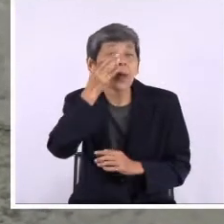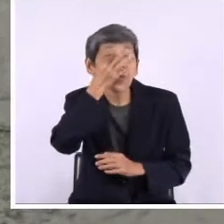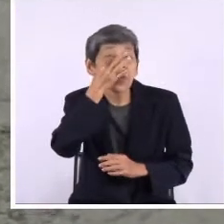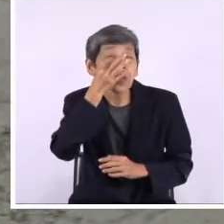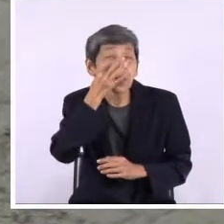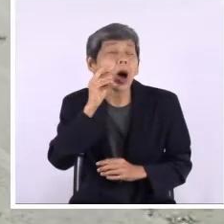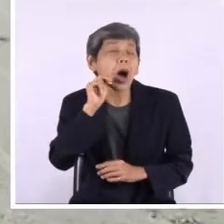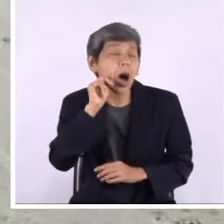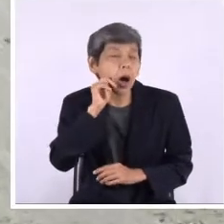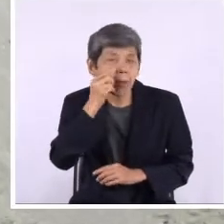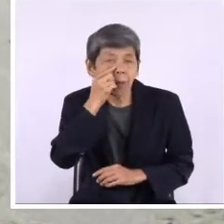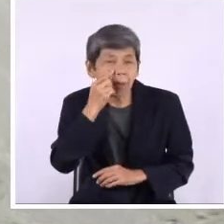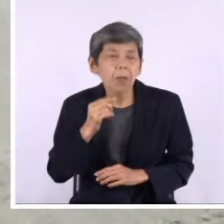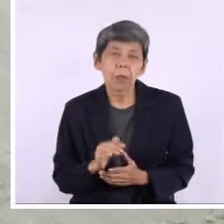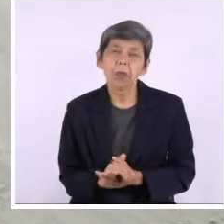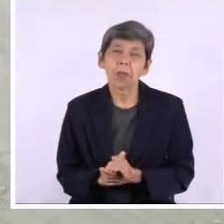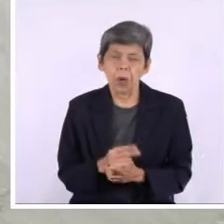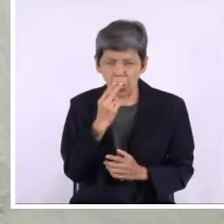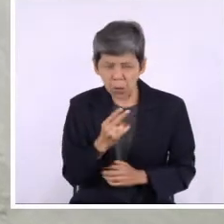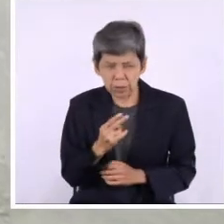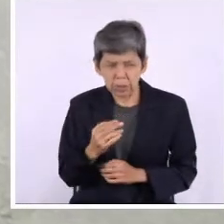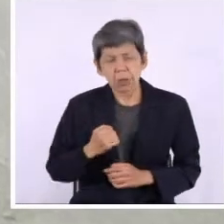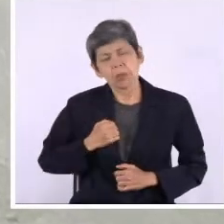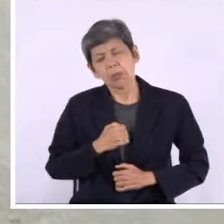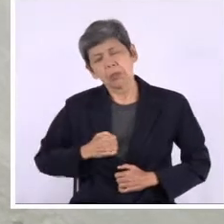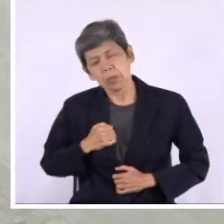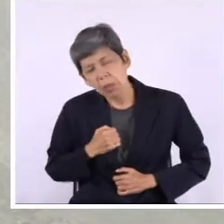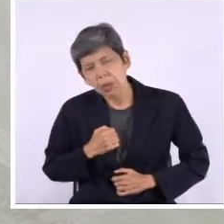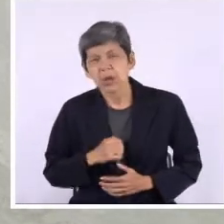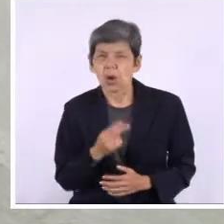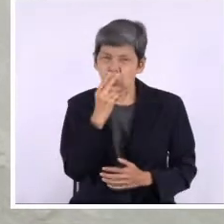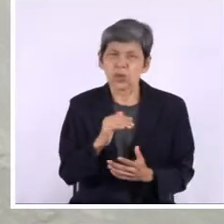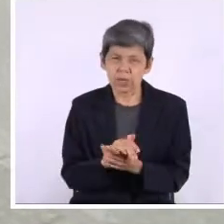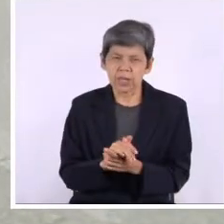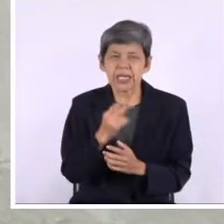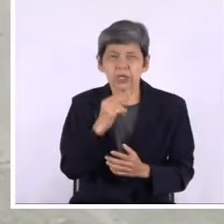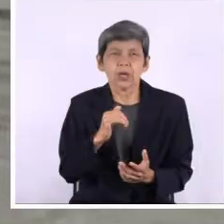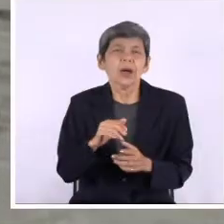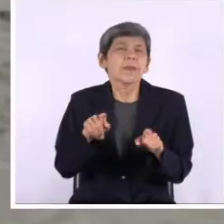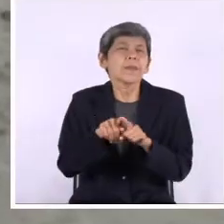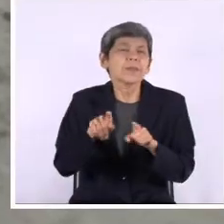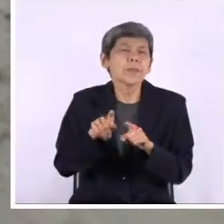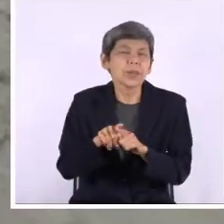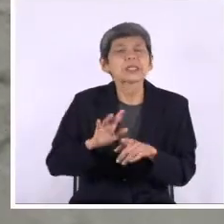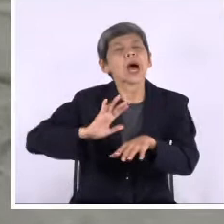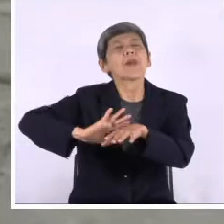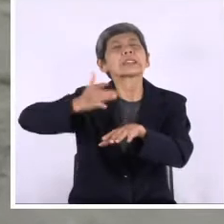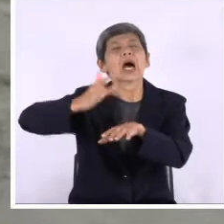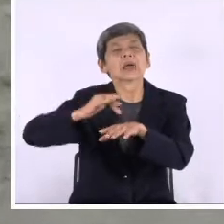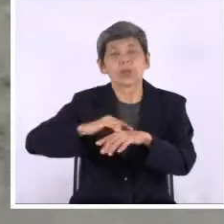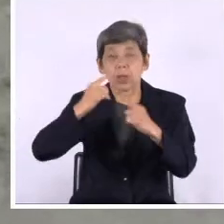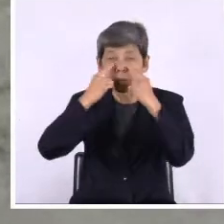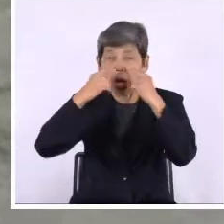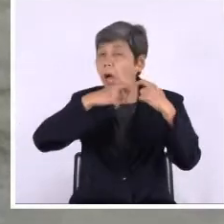ออกจากตาบ้างบางพวกมันเสียใจแต่บางคนบอกว่าอีกมุมนึงคือมันเป็นลักษณะทางธรรมชาติก็คือถ้าตา